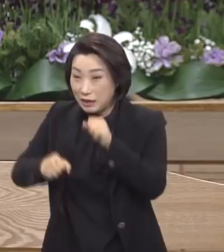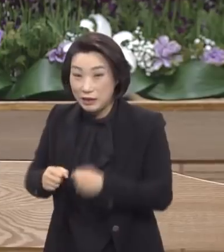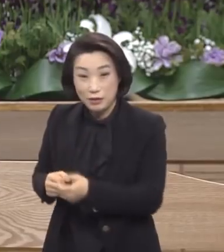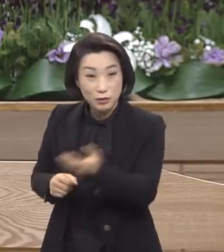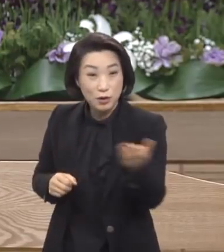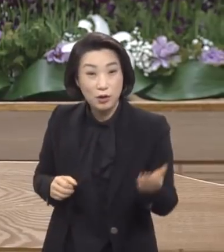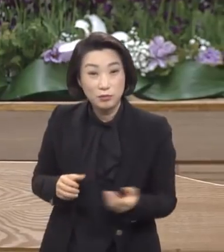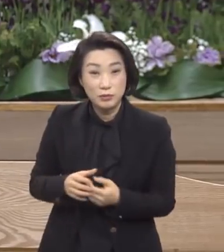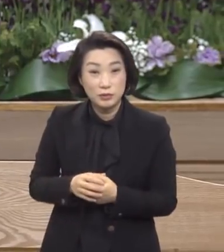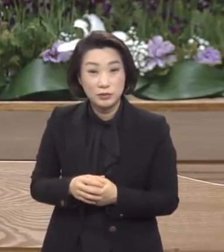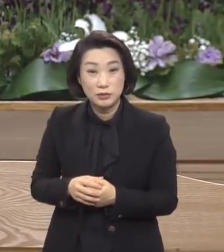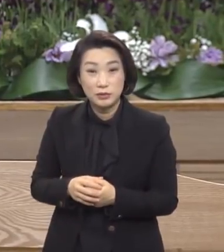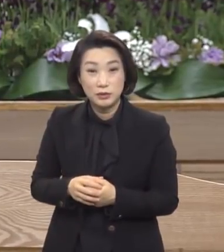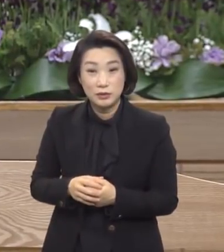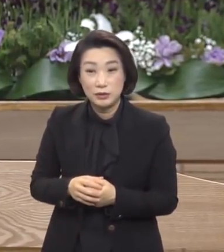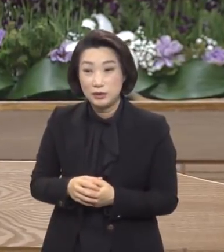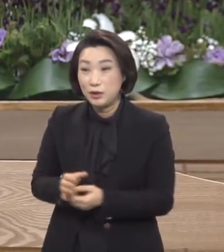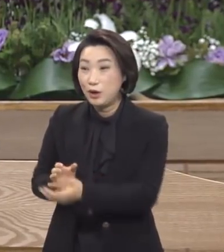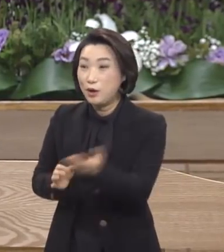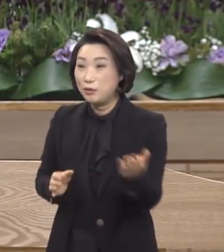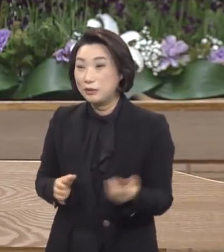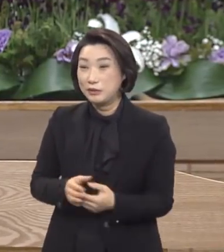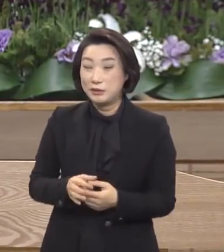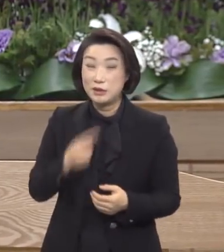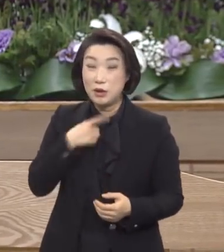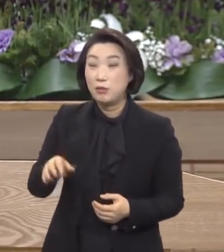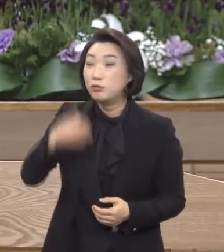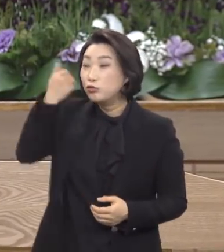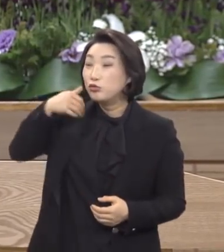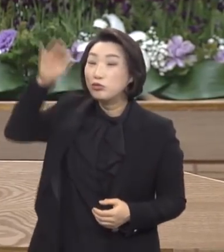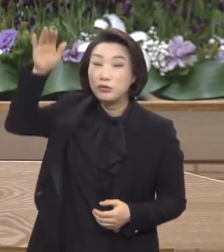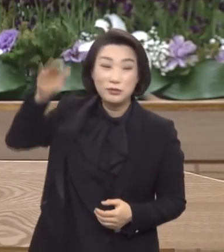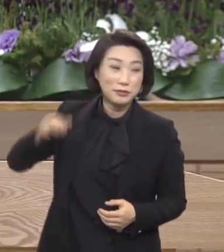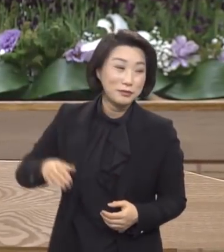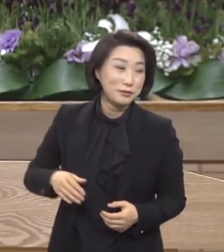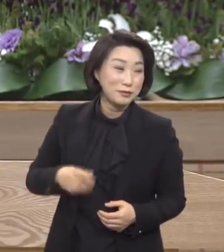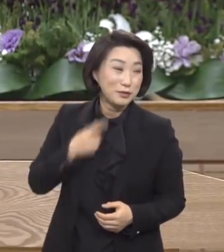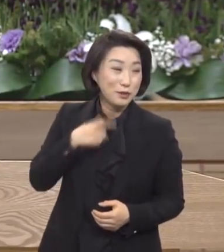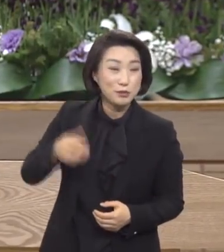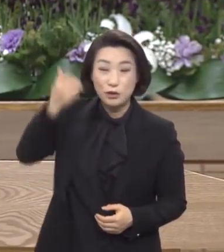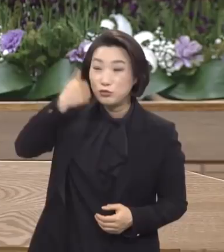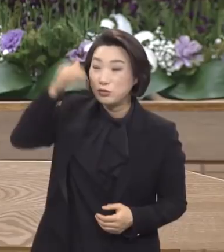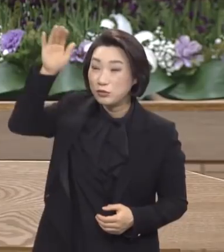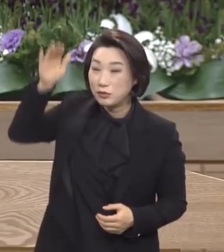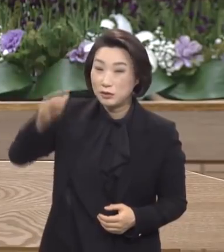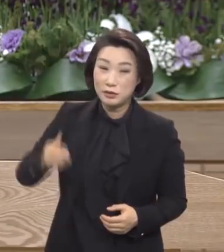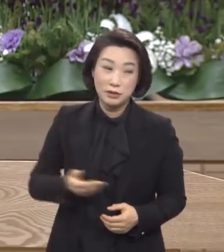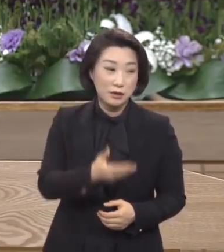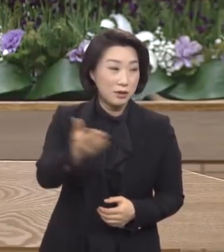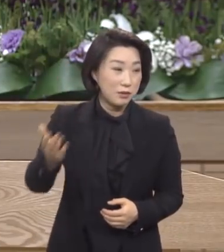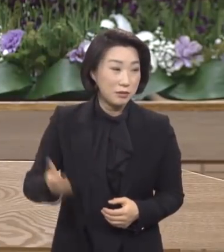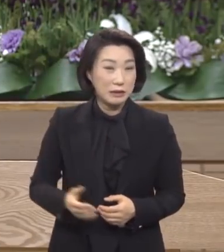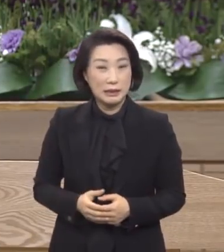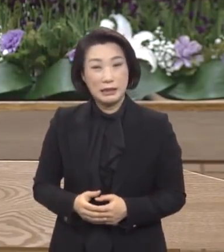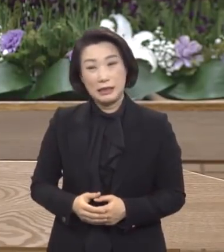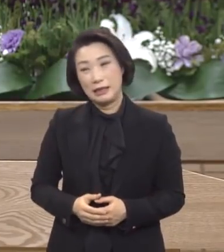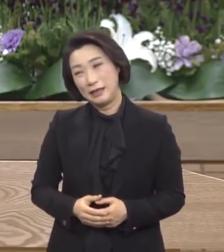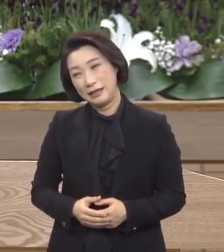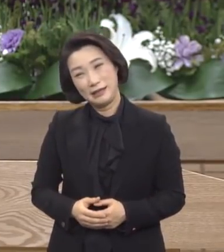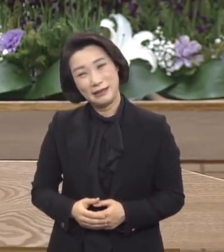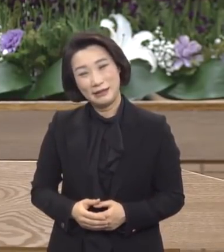음행하고 여기 뭐 안 걸린 사람 누구 있거든? 안 걸린 사람 누구